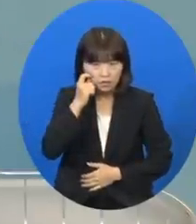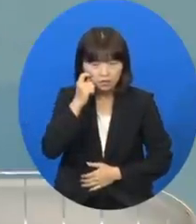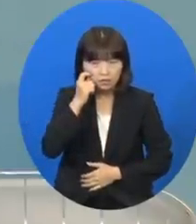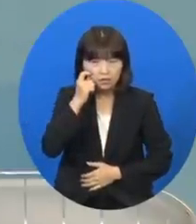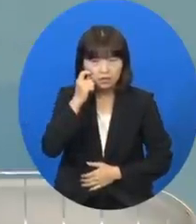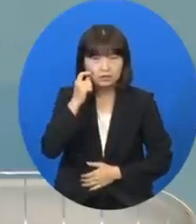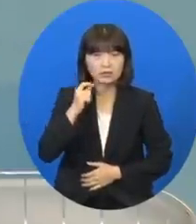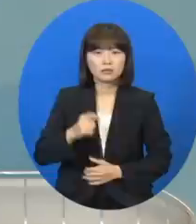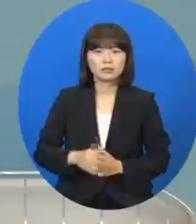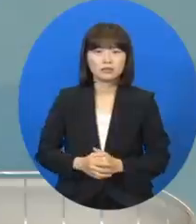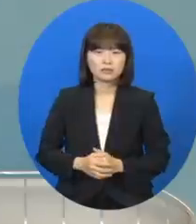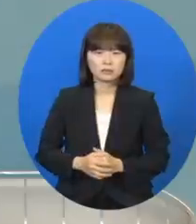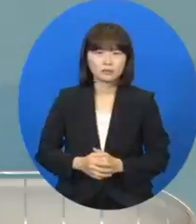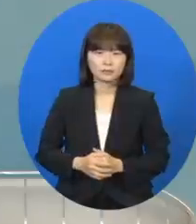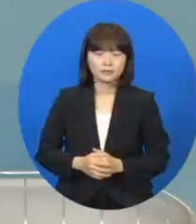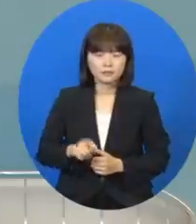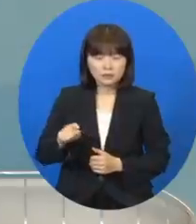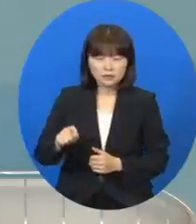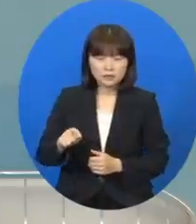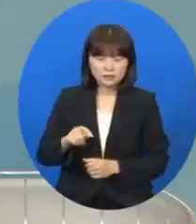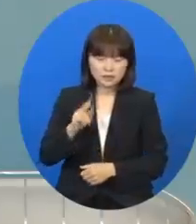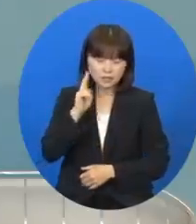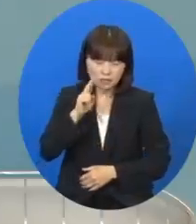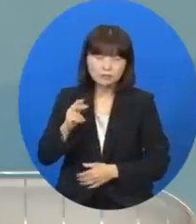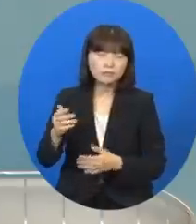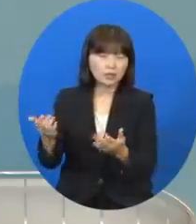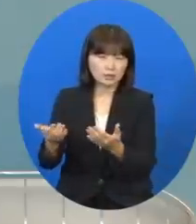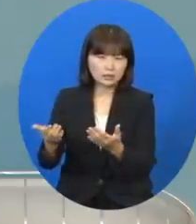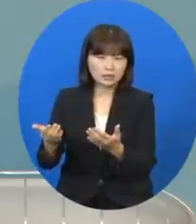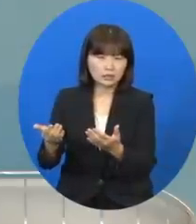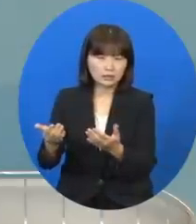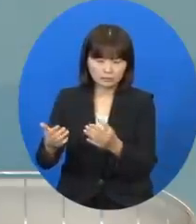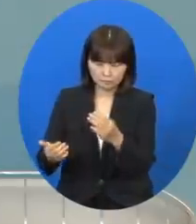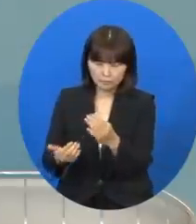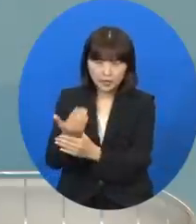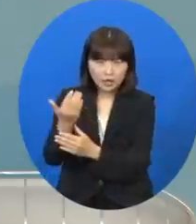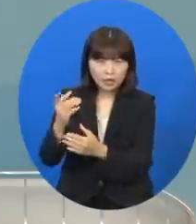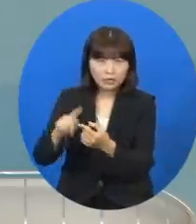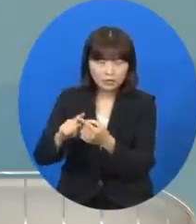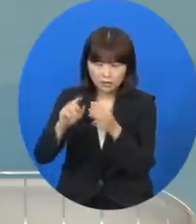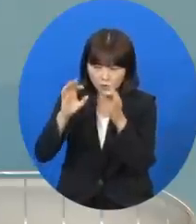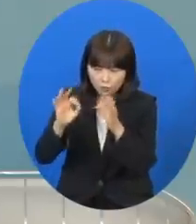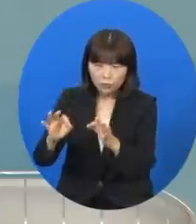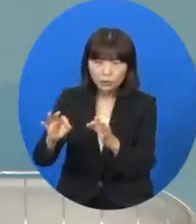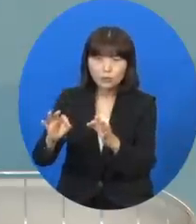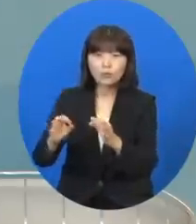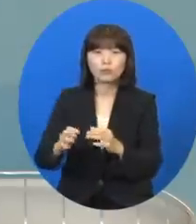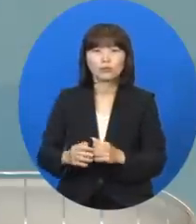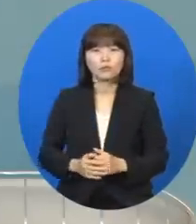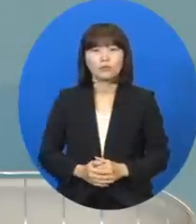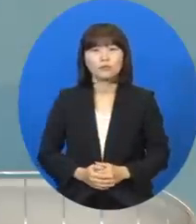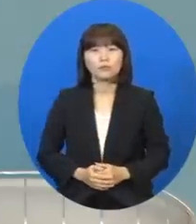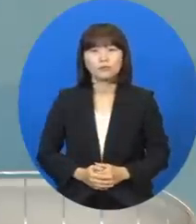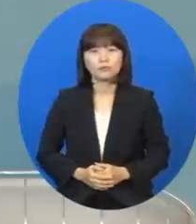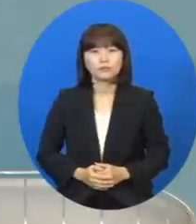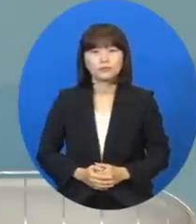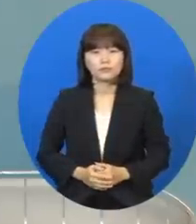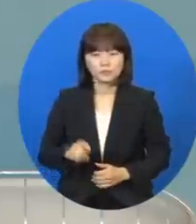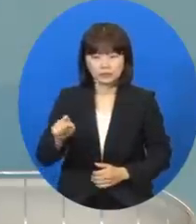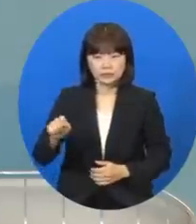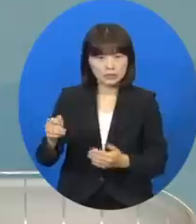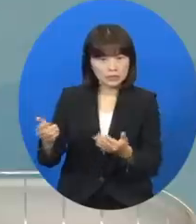그런 끔찍한 일들이 일어나는 것을 이제는 보면서 이